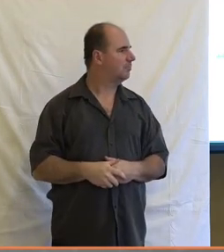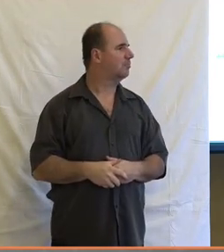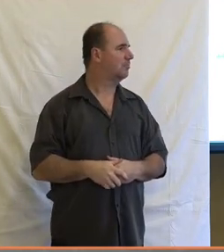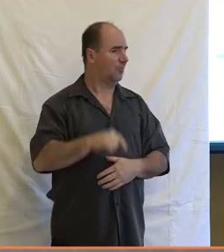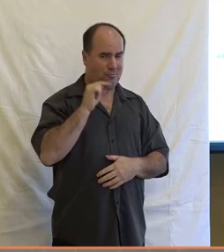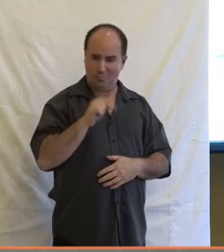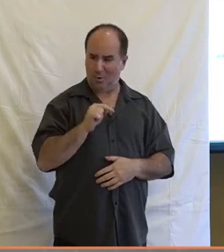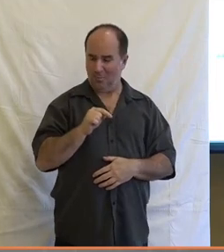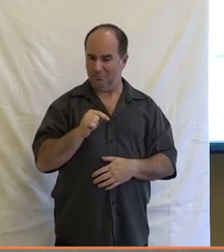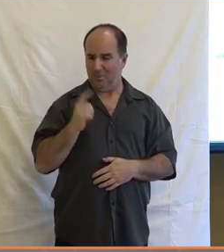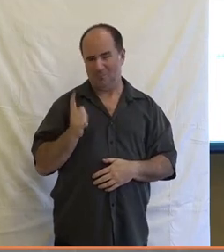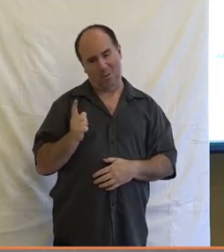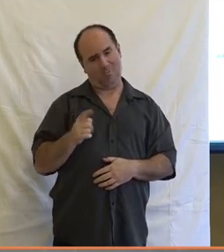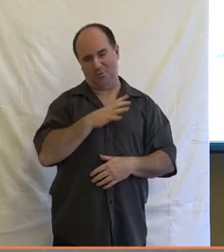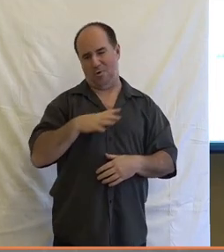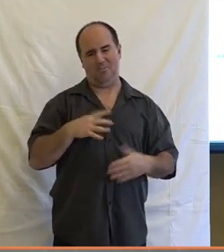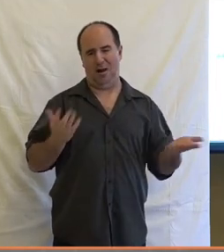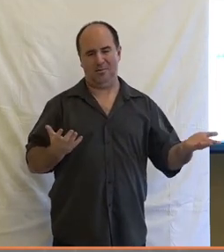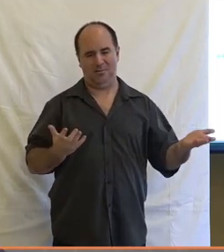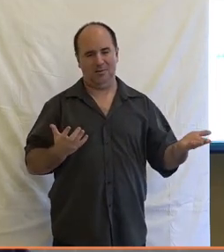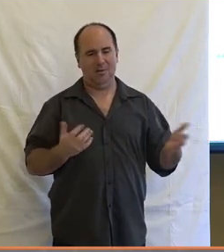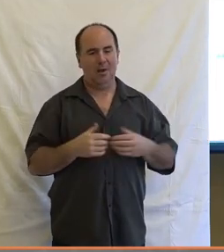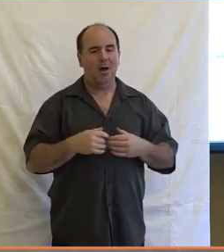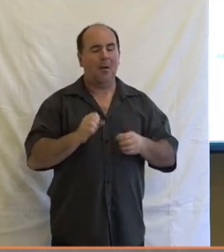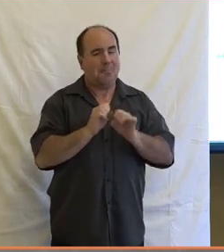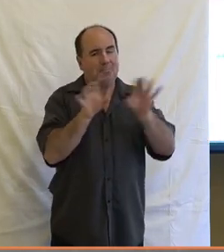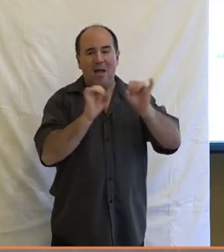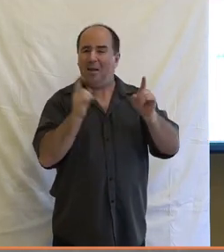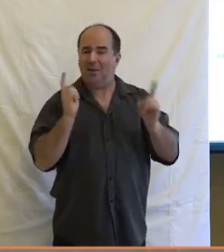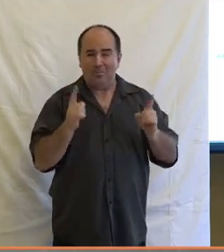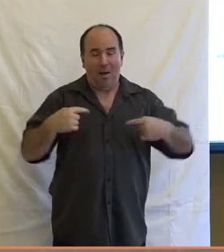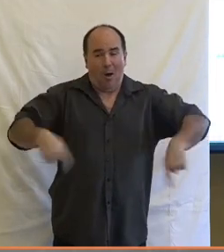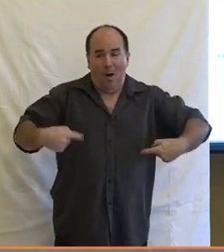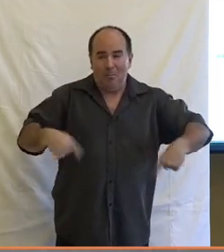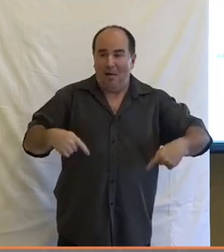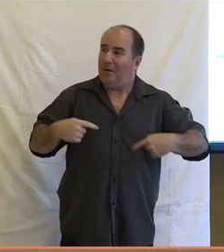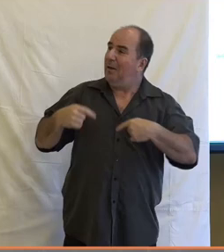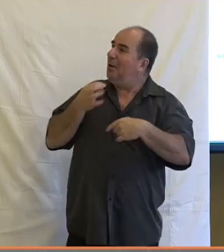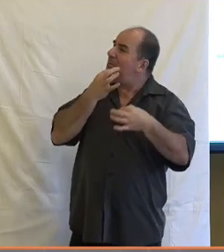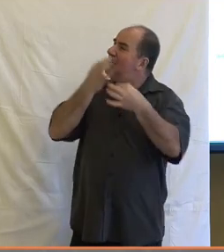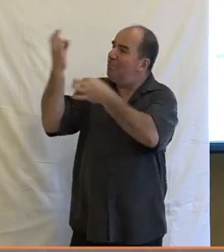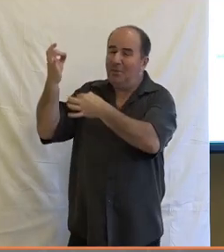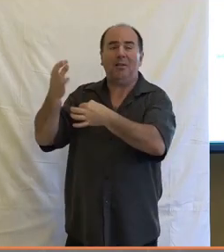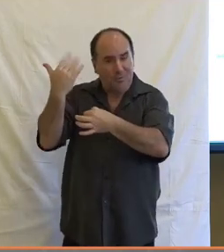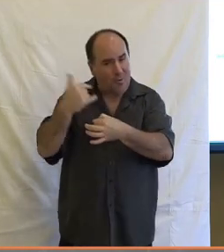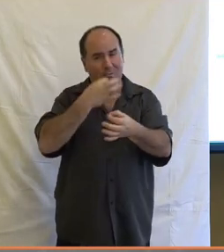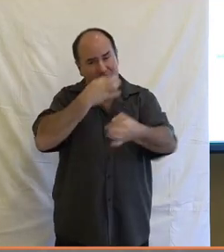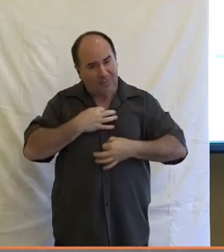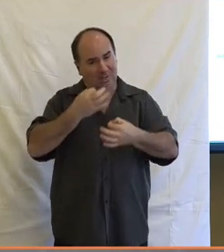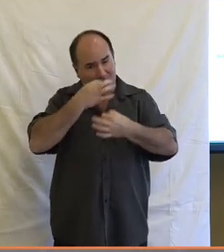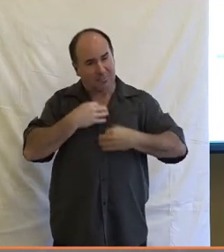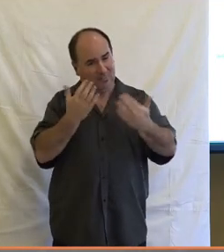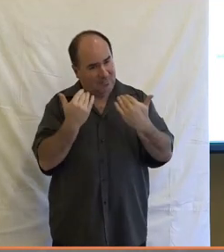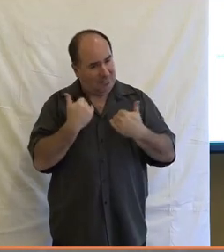ani, jakoby řeknu, ty média nebáli toho se nás zeptat. My jim to rádi prostě řekneme, kdokoliv, prostě nejen z nás, ale právě z těch, kdo s těma